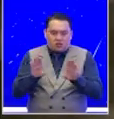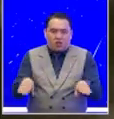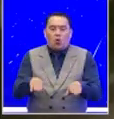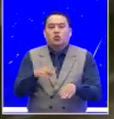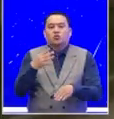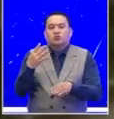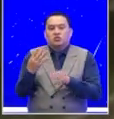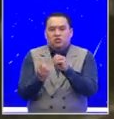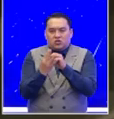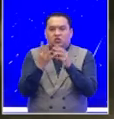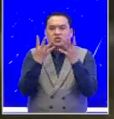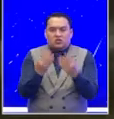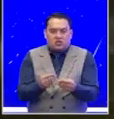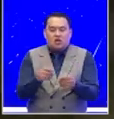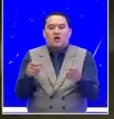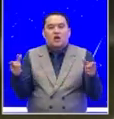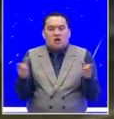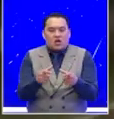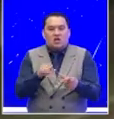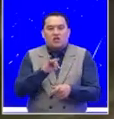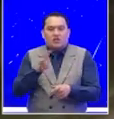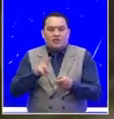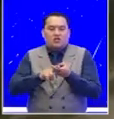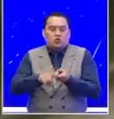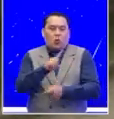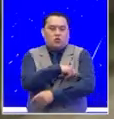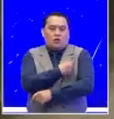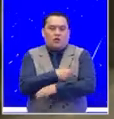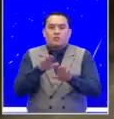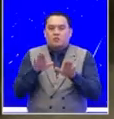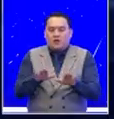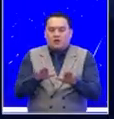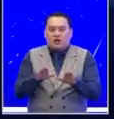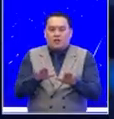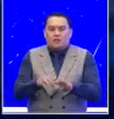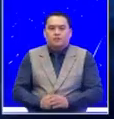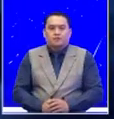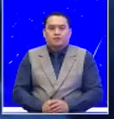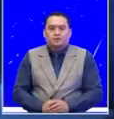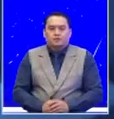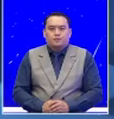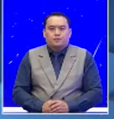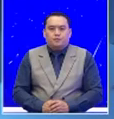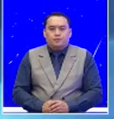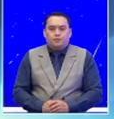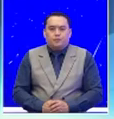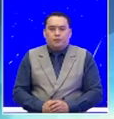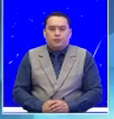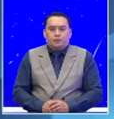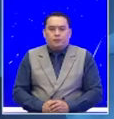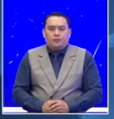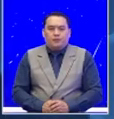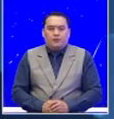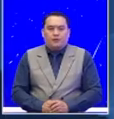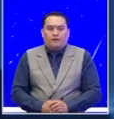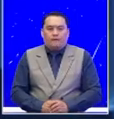еще 14 дней на карантине в инфекционных стационарах по месту жительства. Азат Жумаханов, Алексей Цой, Аблай Кутыкпай,